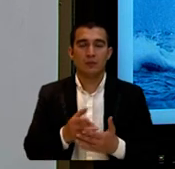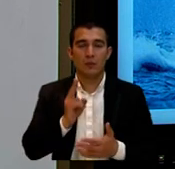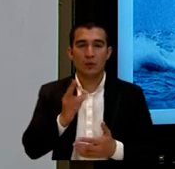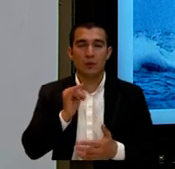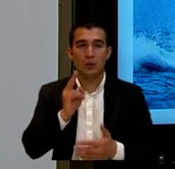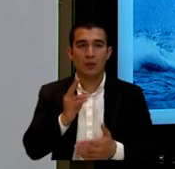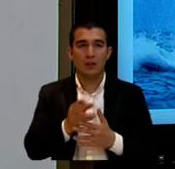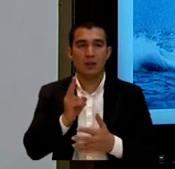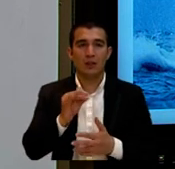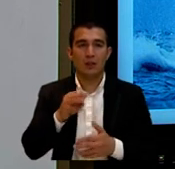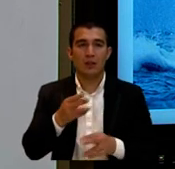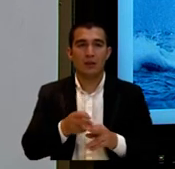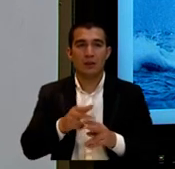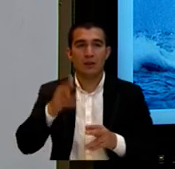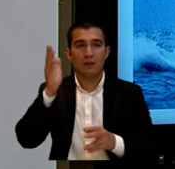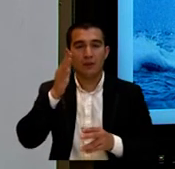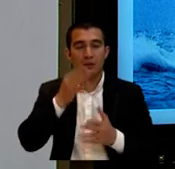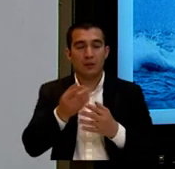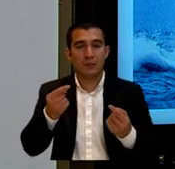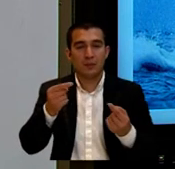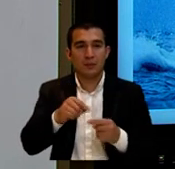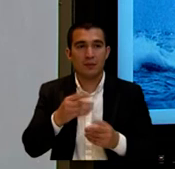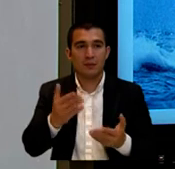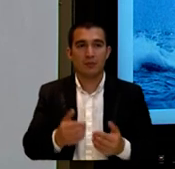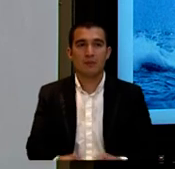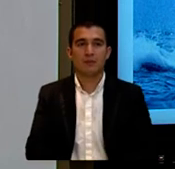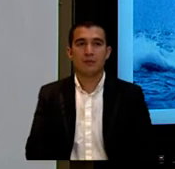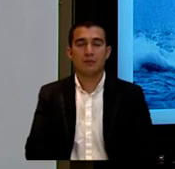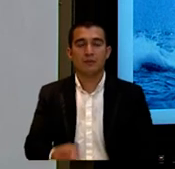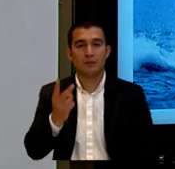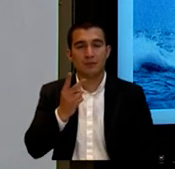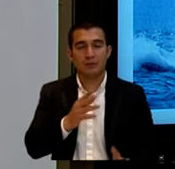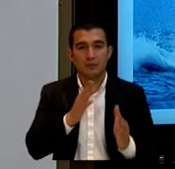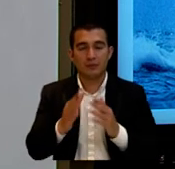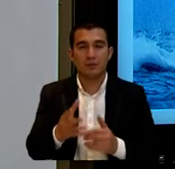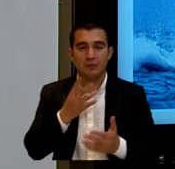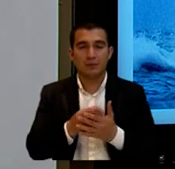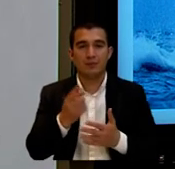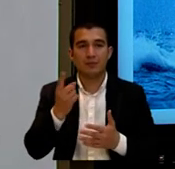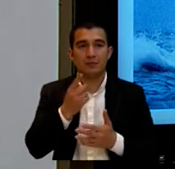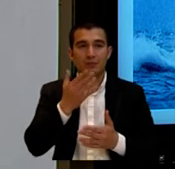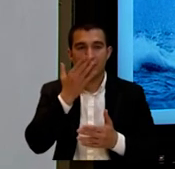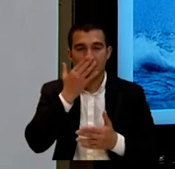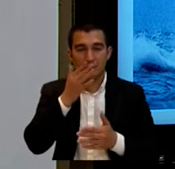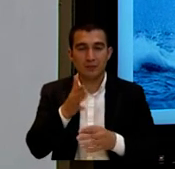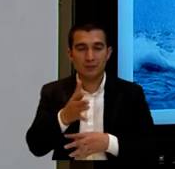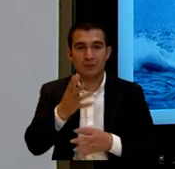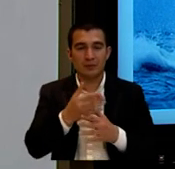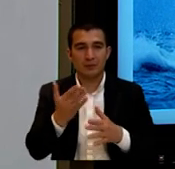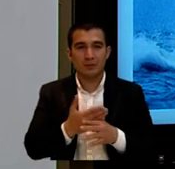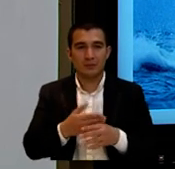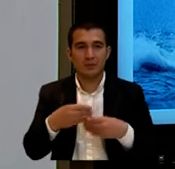Демек, біріншісі, ұзұғы мұқтыға масляніші. Иккінші, ұлдүнгі сүзгішләрі одамыда сүзіші.